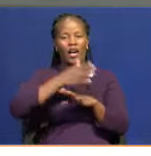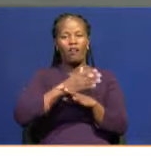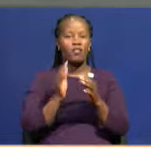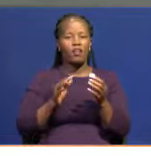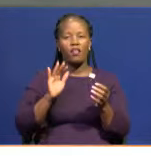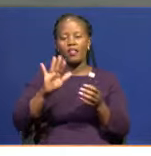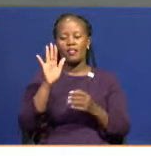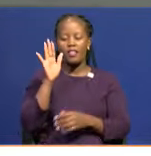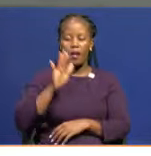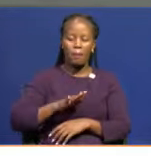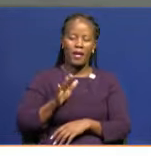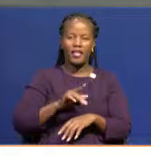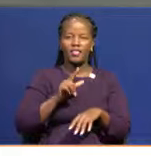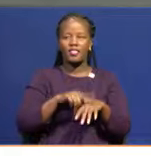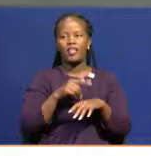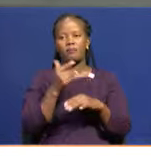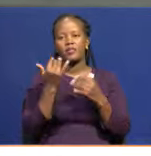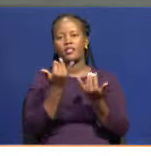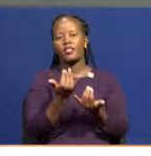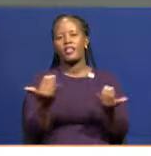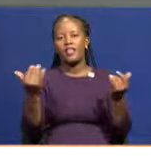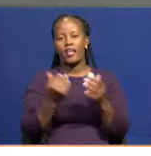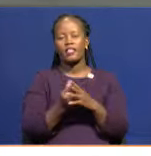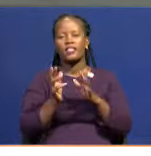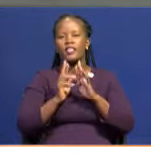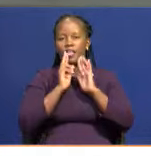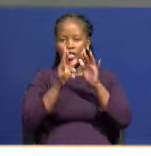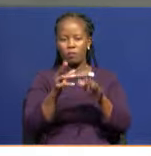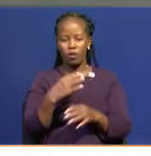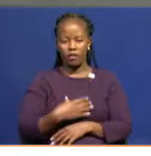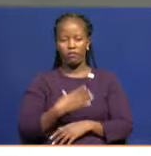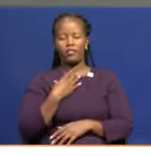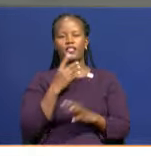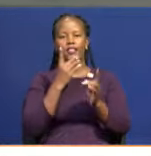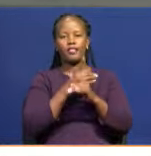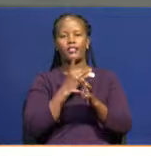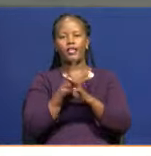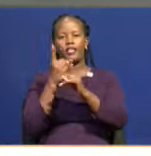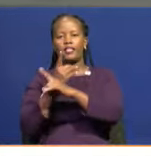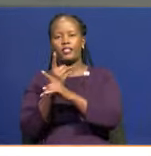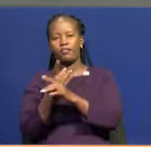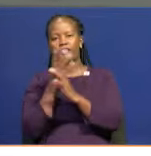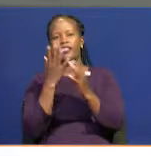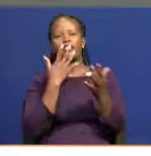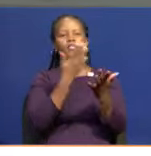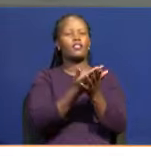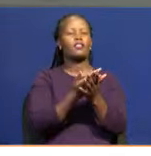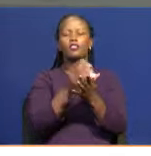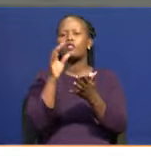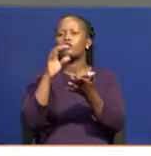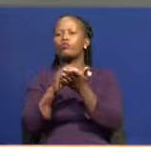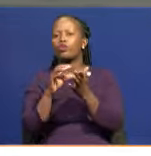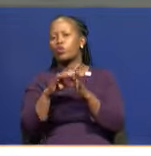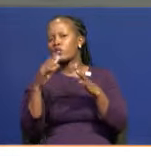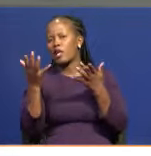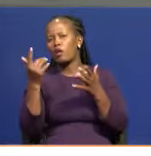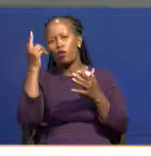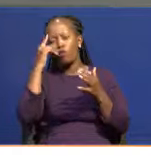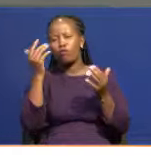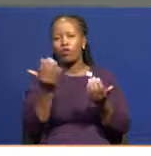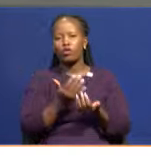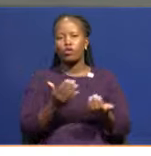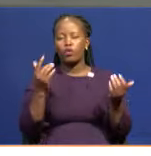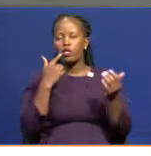wadogo. Leila Swadik alizuru baadhi ya magereza humo nchini na anatupa taswira ya hali ilivyo kwa watoto walio